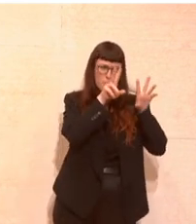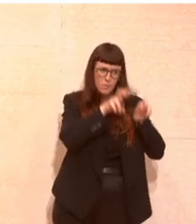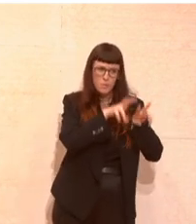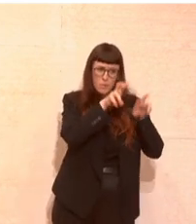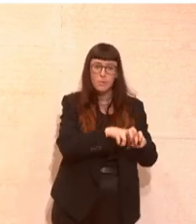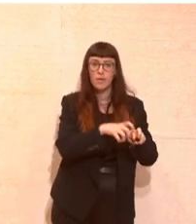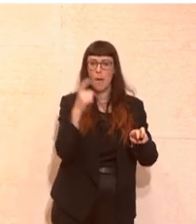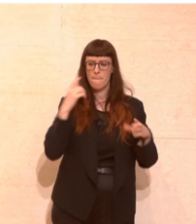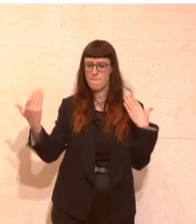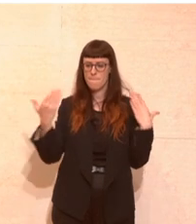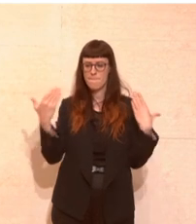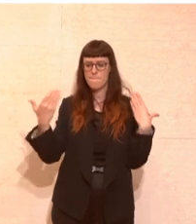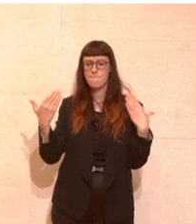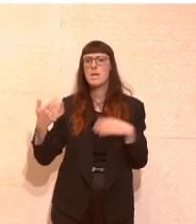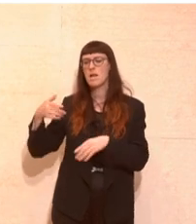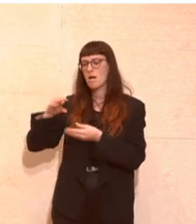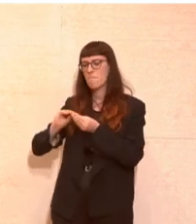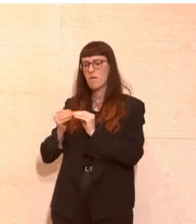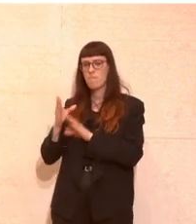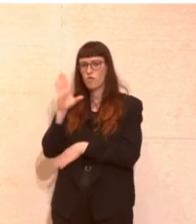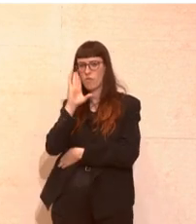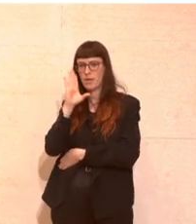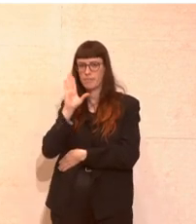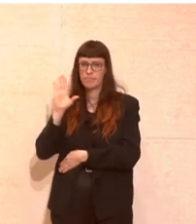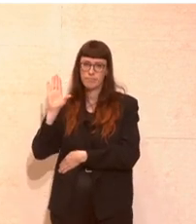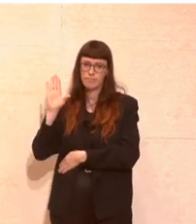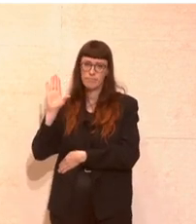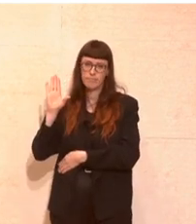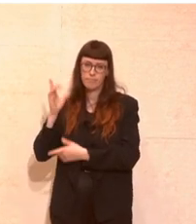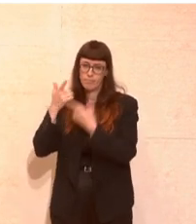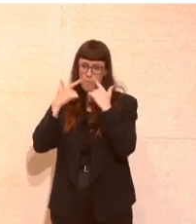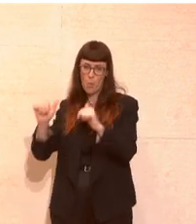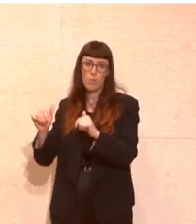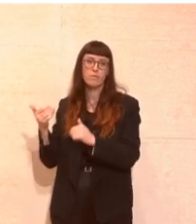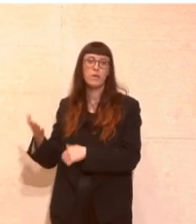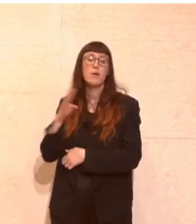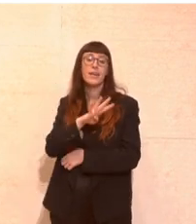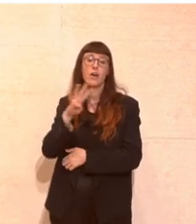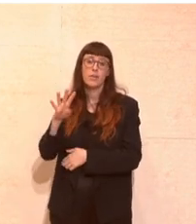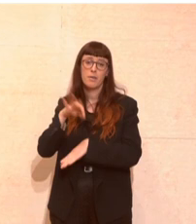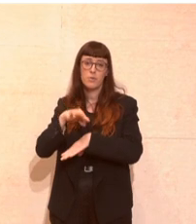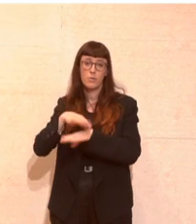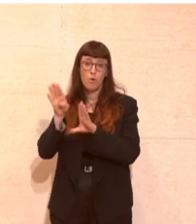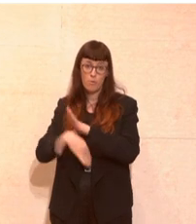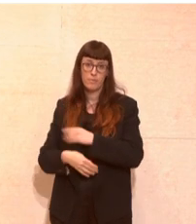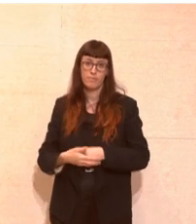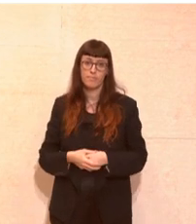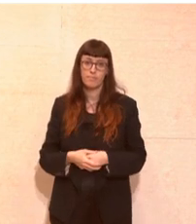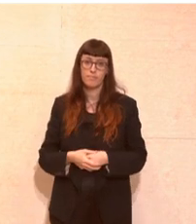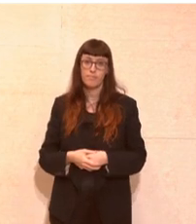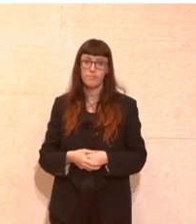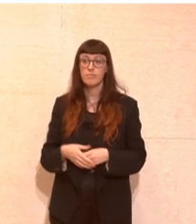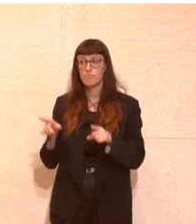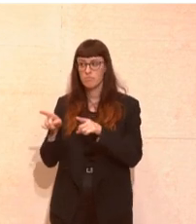suicidaire, il y avait moins de sommeil chez les adolescents qui avaient ce passage à l'acte, 44 minutes de moins, et plus de